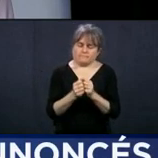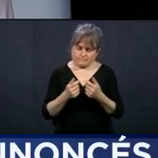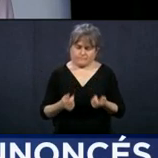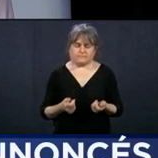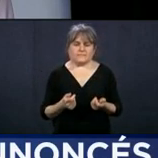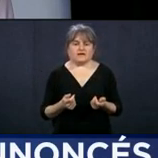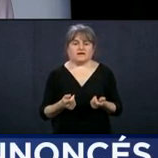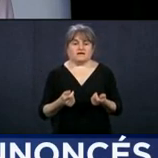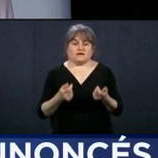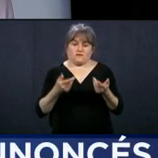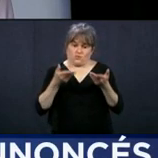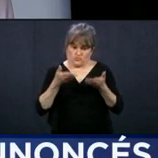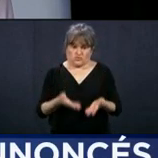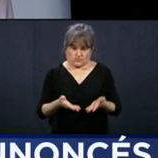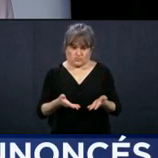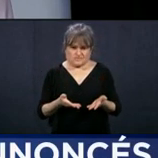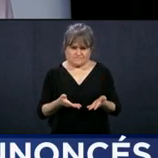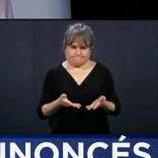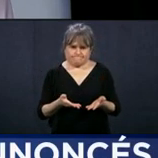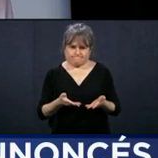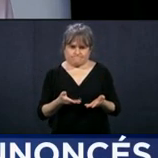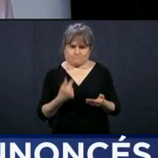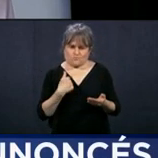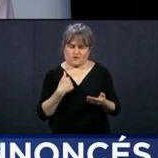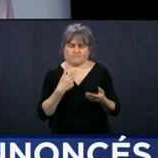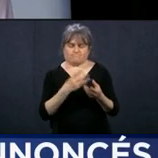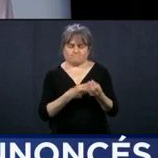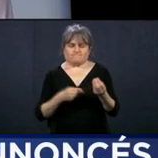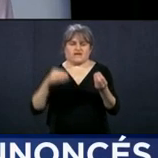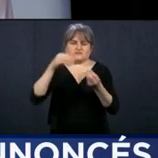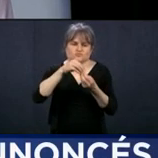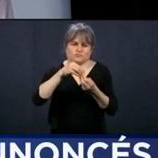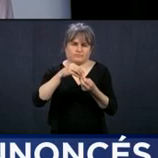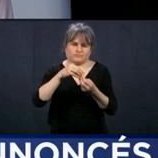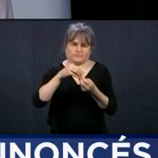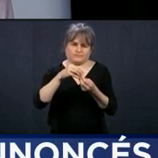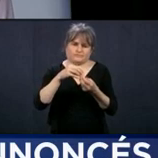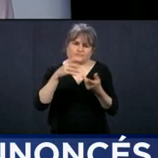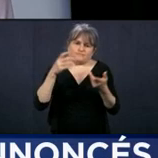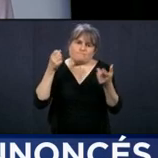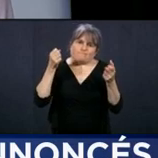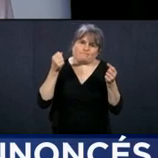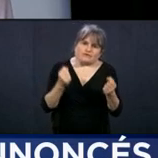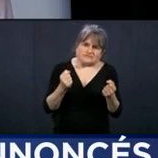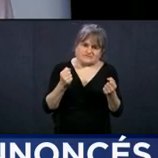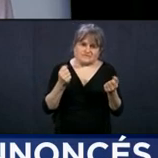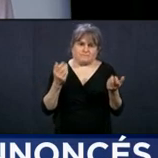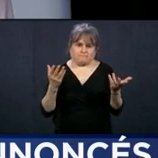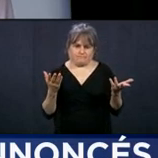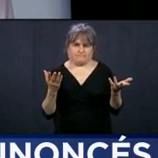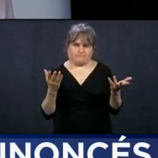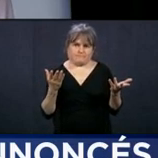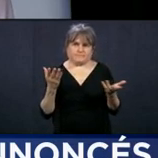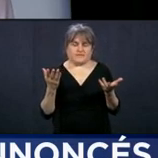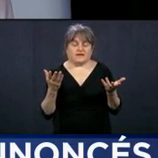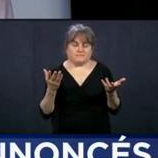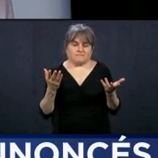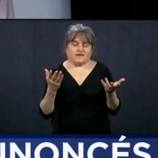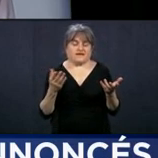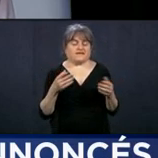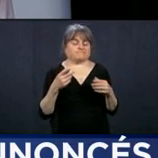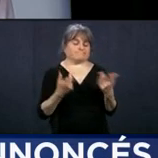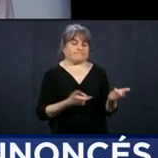aujourd'hui le fait que nous accorderons ou seront accordés, nous m'exclus bien sûr, ce sont les directeurs